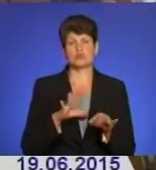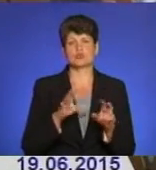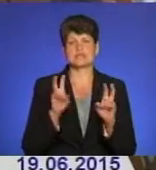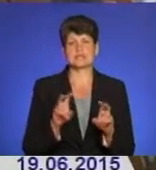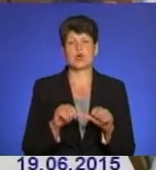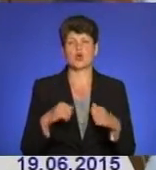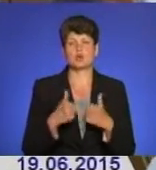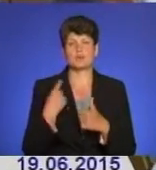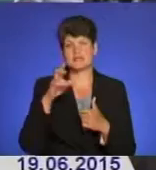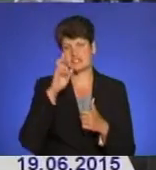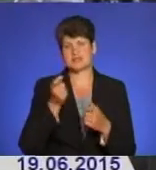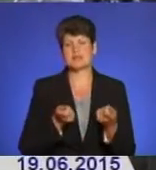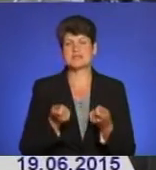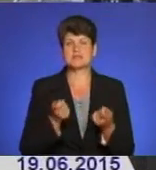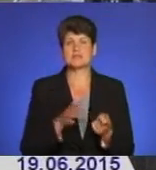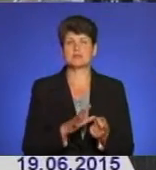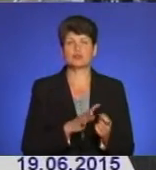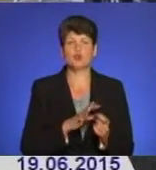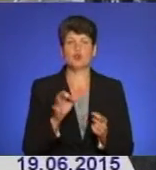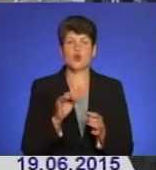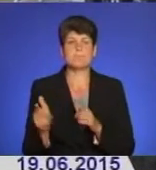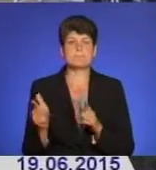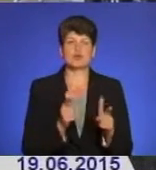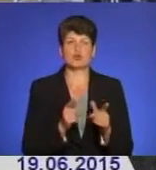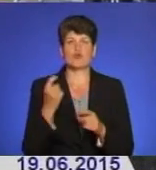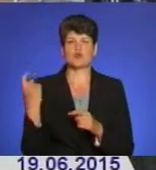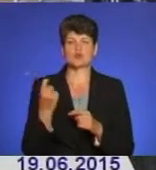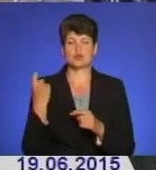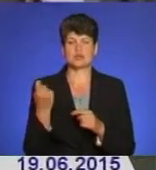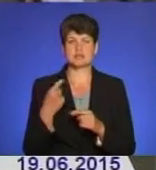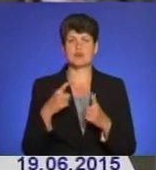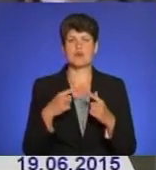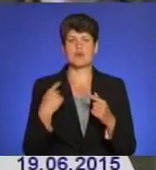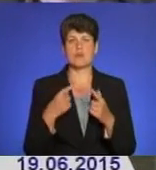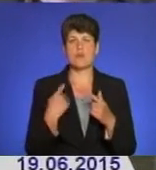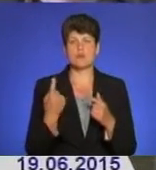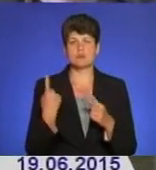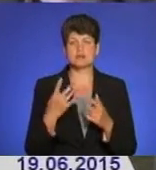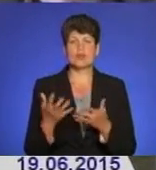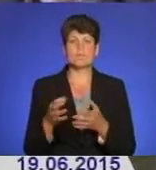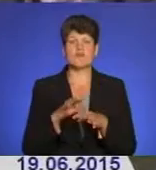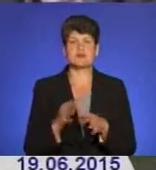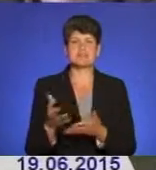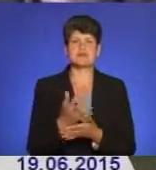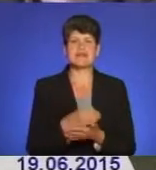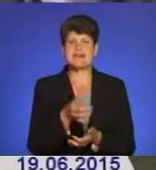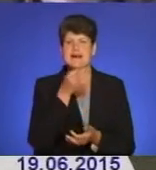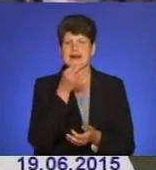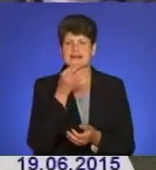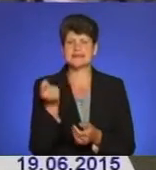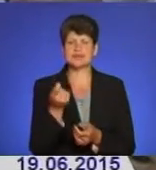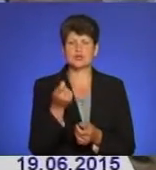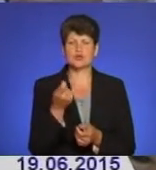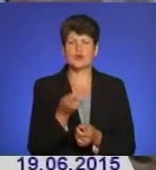колегії облдержадміністрації, на якій йшлося про підготовку господарств краю до проведення збирання ранніх зернових та